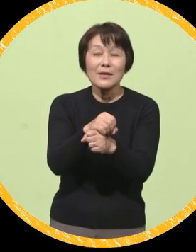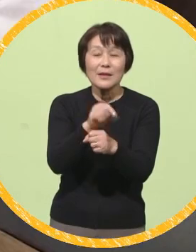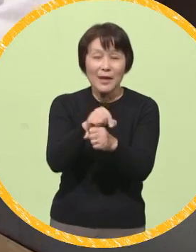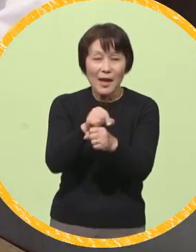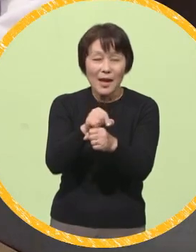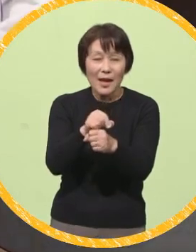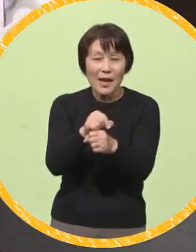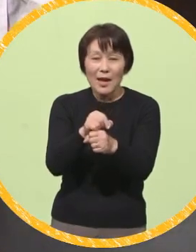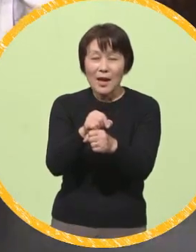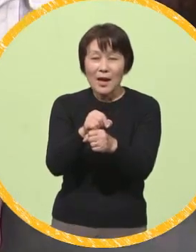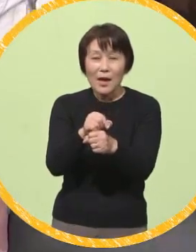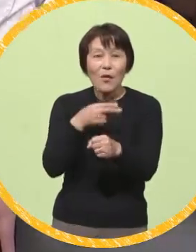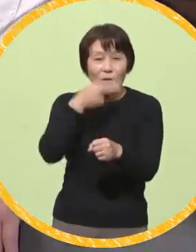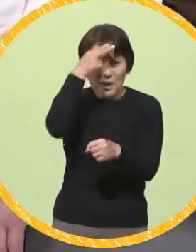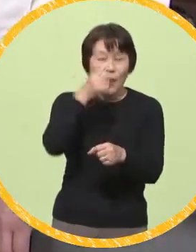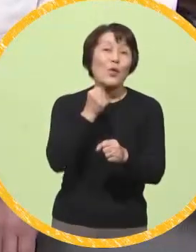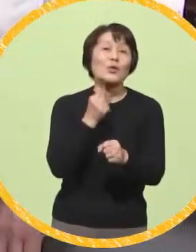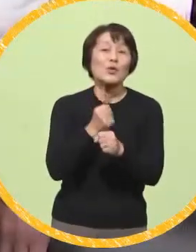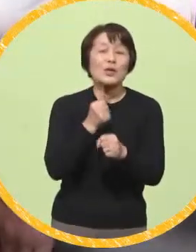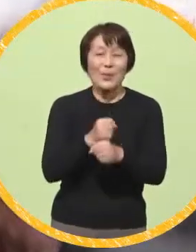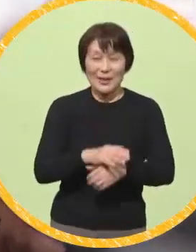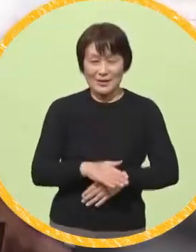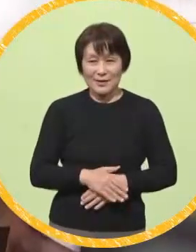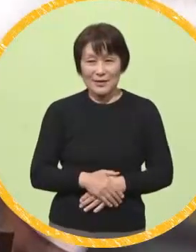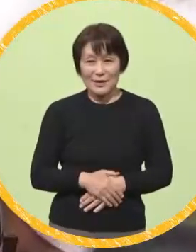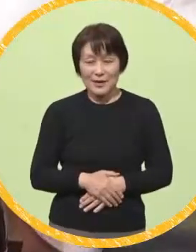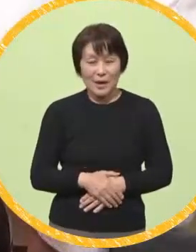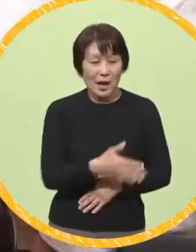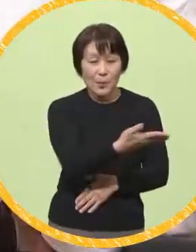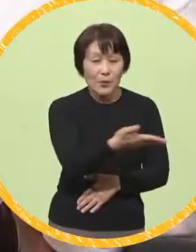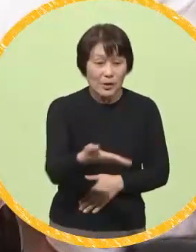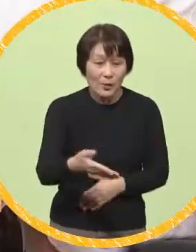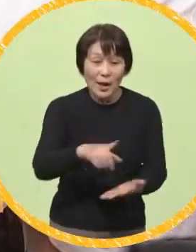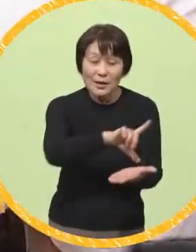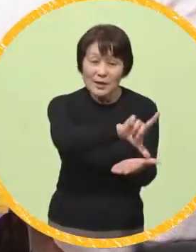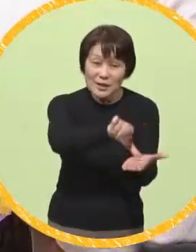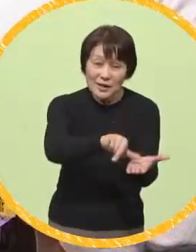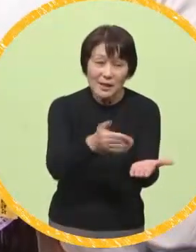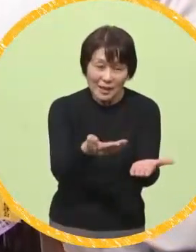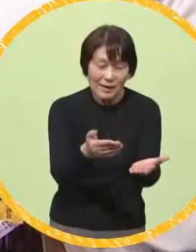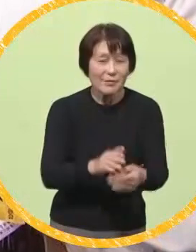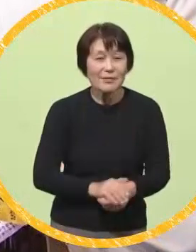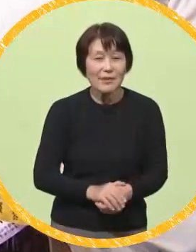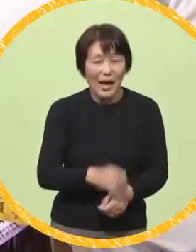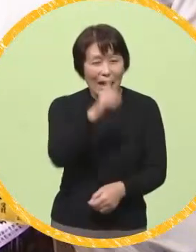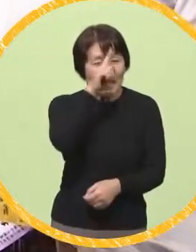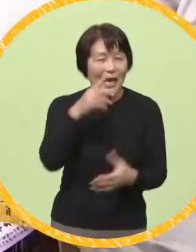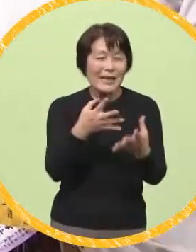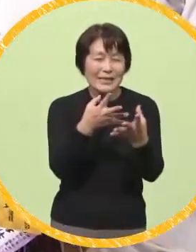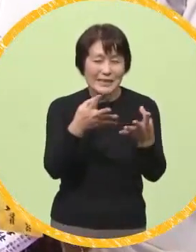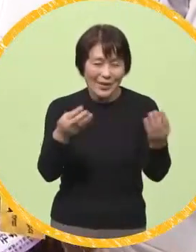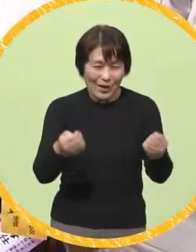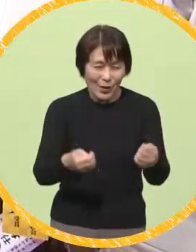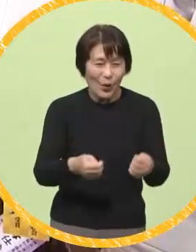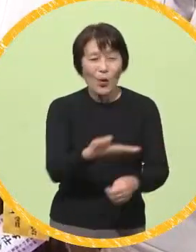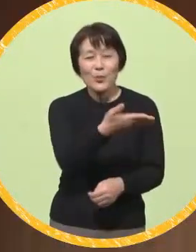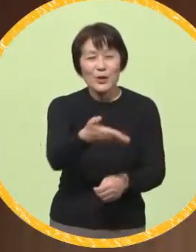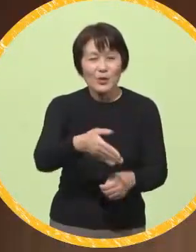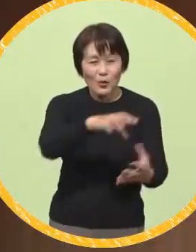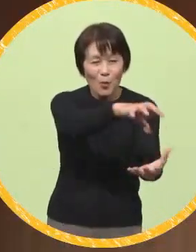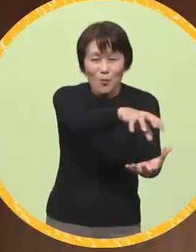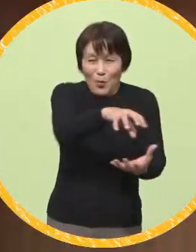今お酒を、作っている。 へえ、やっぱお水はこの辺りの。 そうですね、水は丹沢の伏流水を使用してます